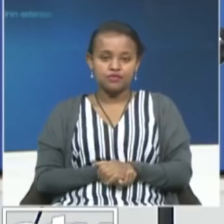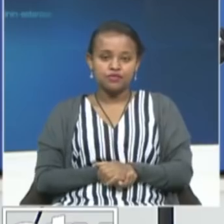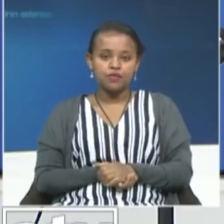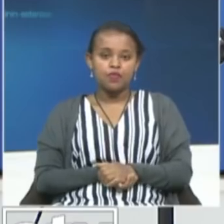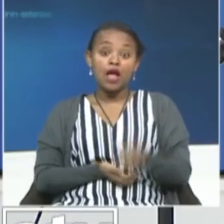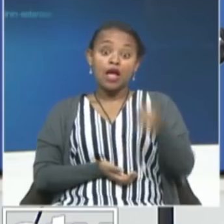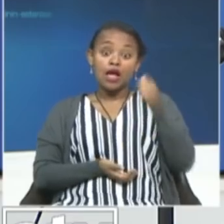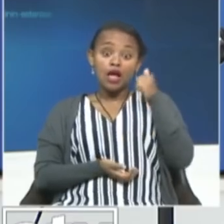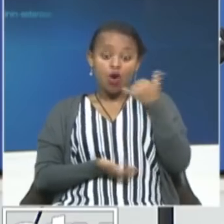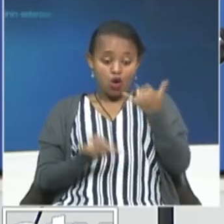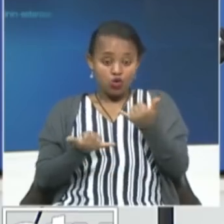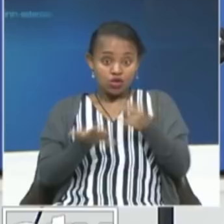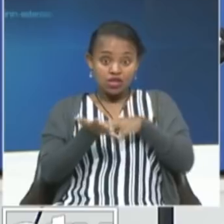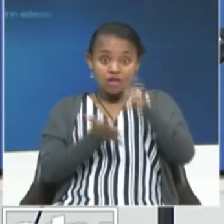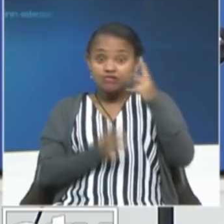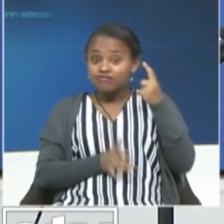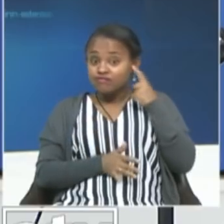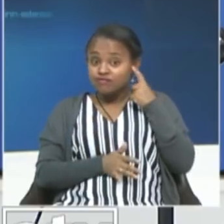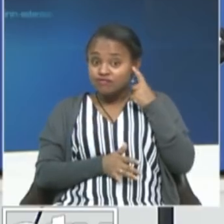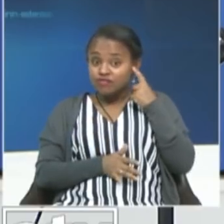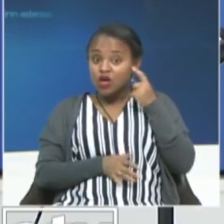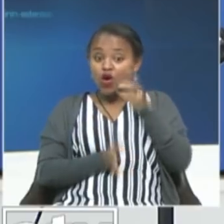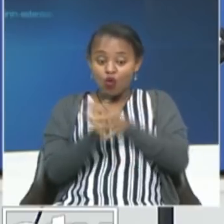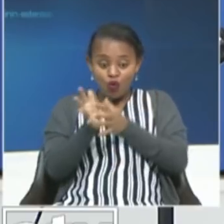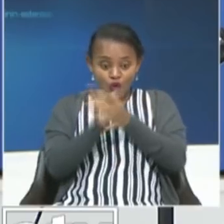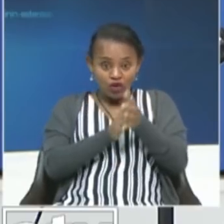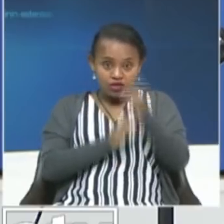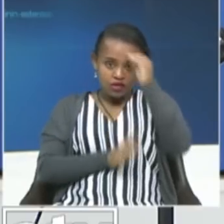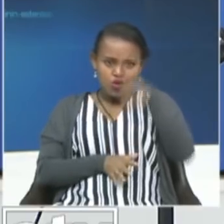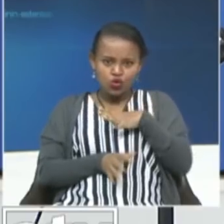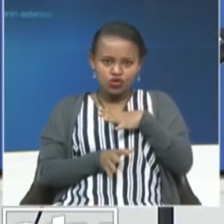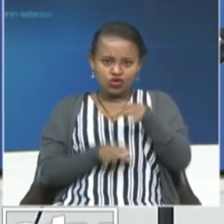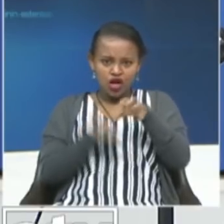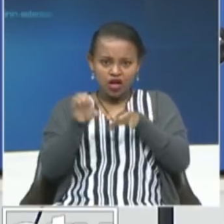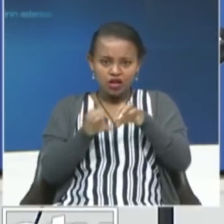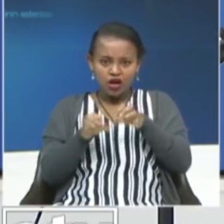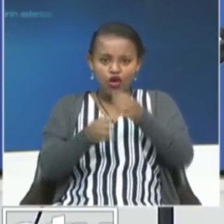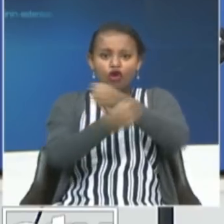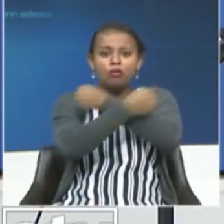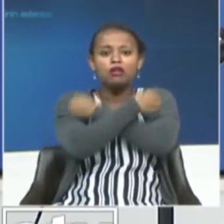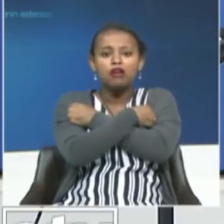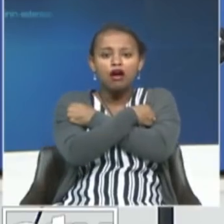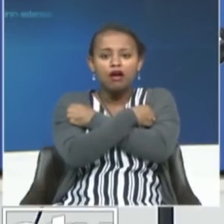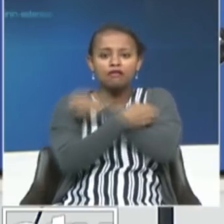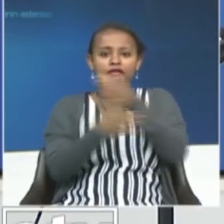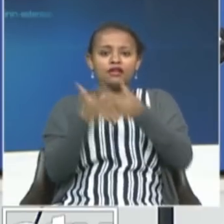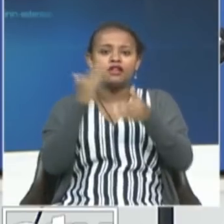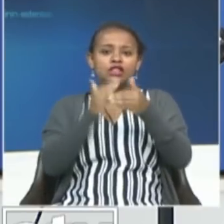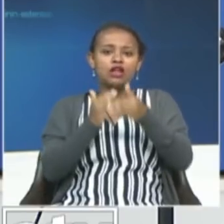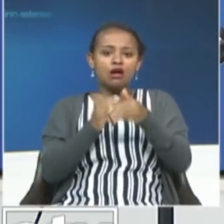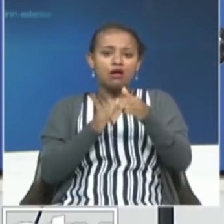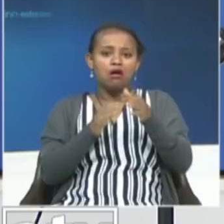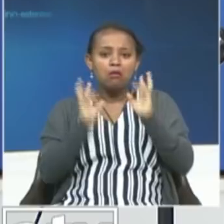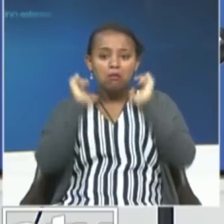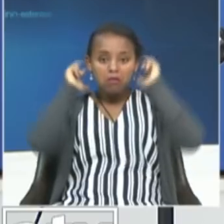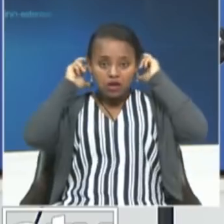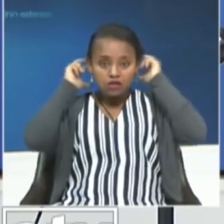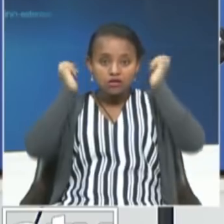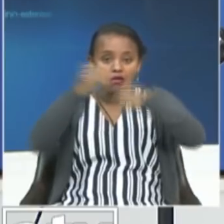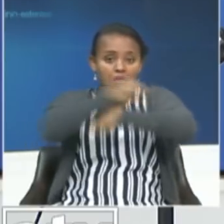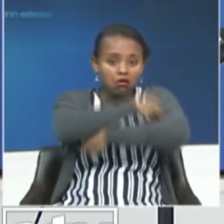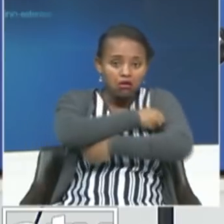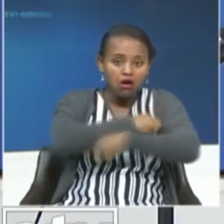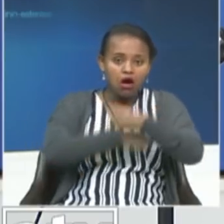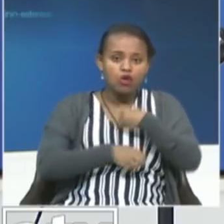አሁን ሲያነሱልን እንደሰማ ነው ጓንት ሰዎች አድርገው መተቃቀፍ ደረጃ የሚደርሱ አሉ። ማስክ አድርገው